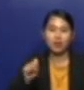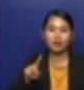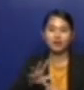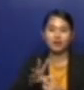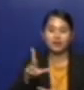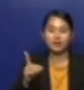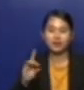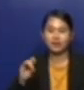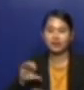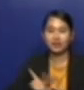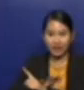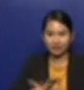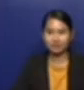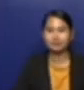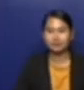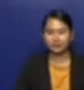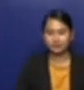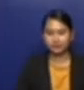ท่าน